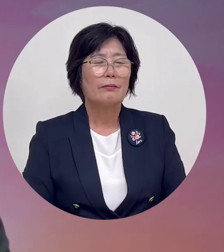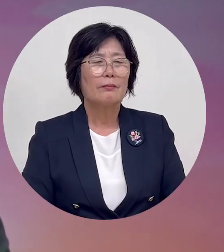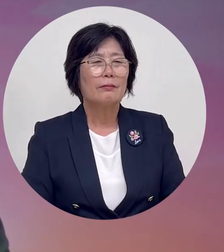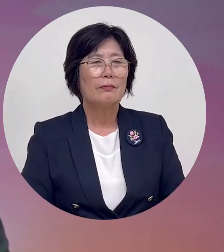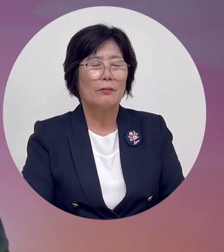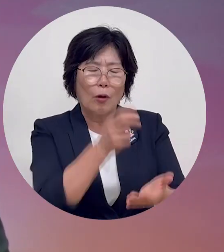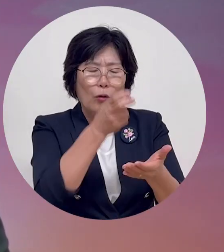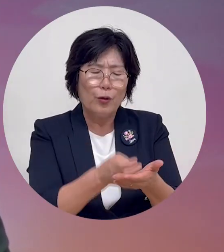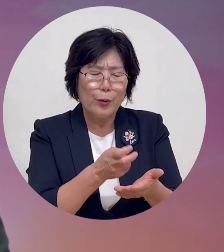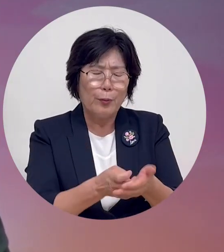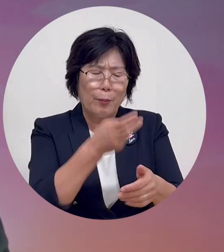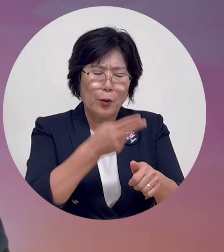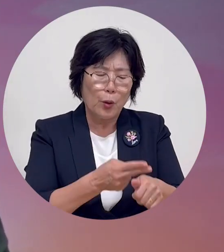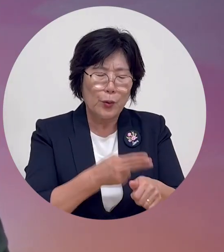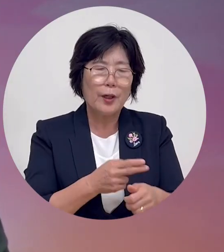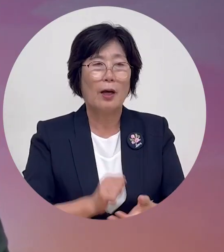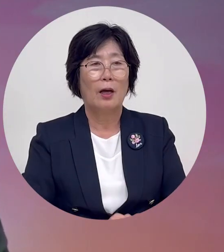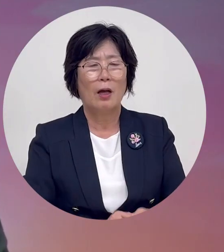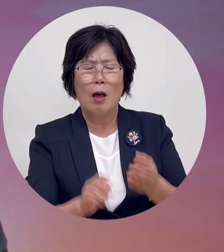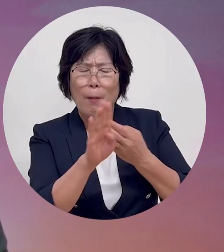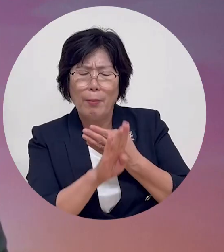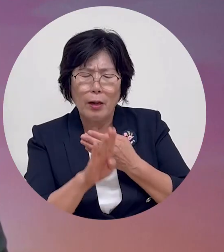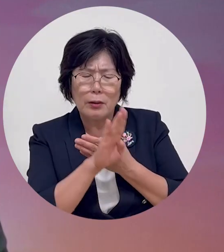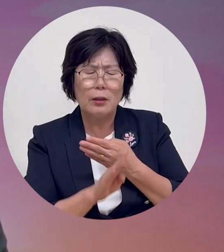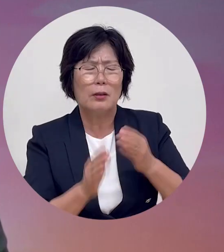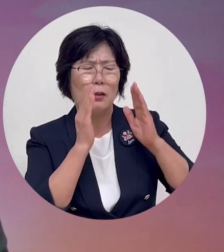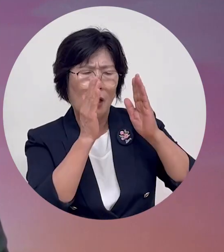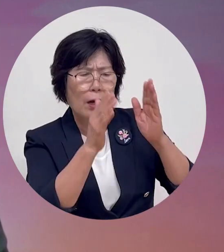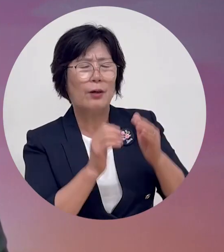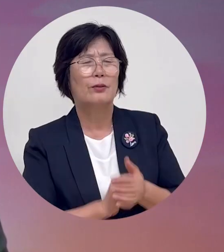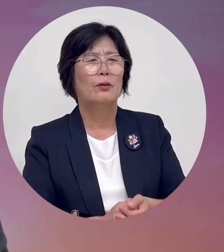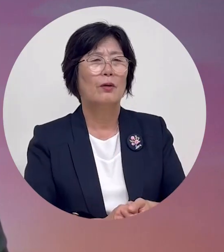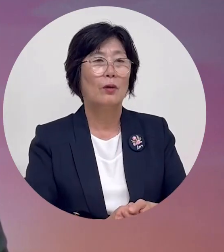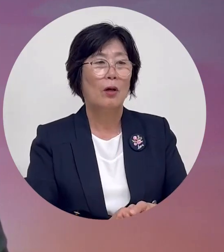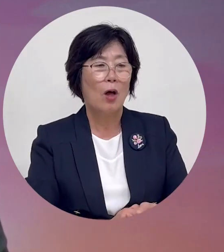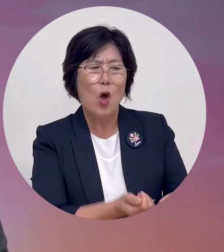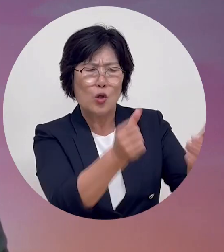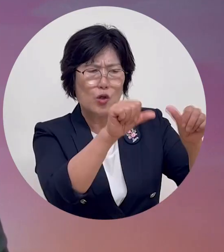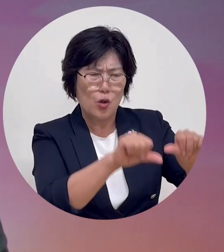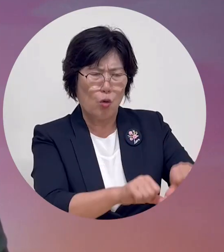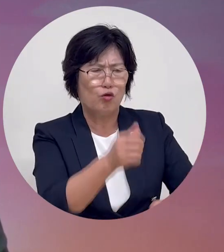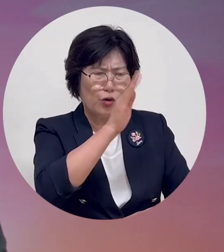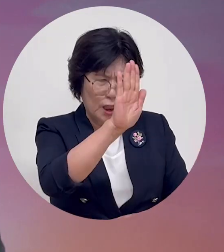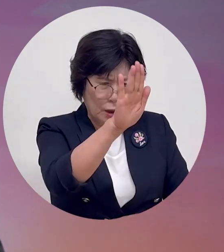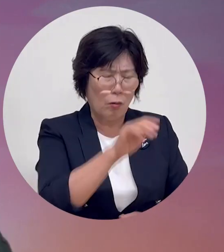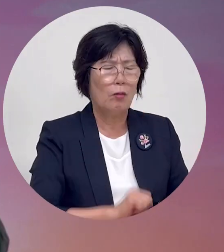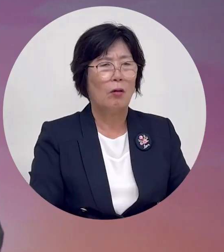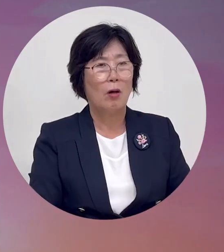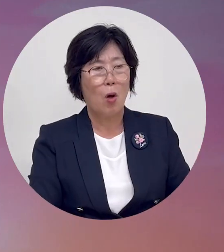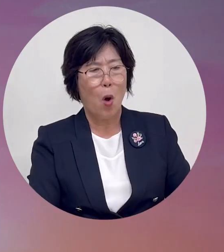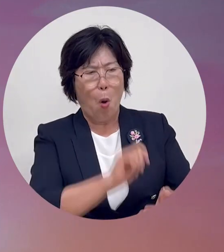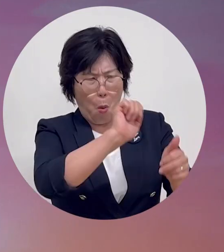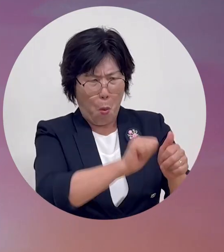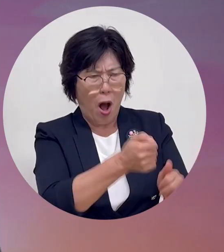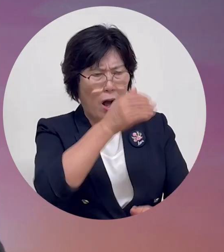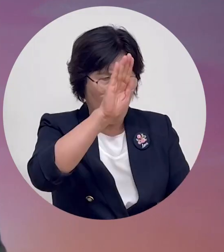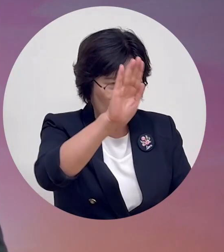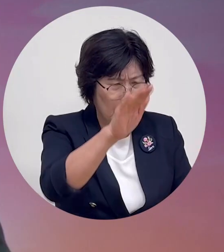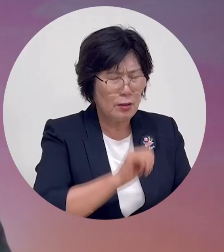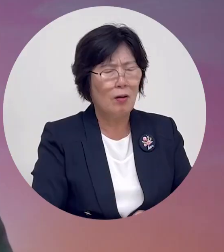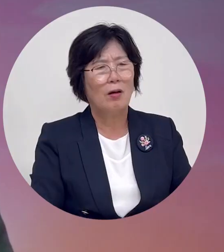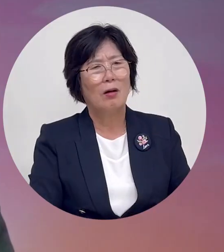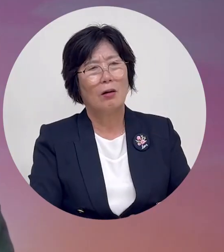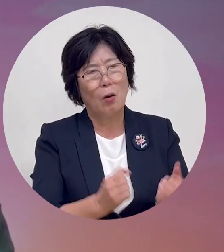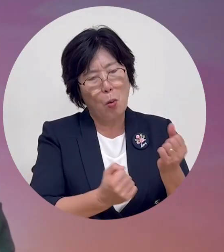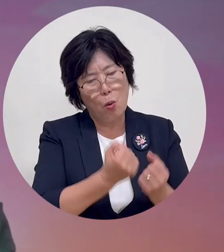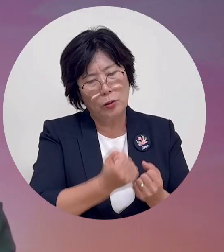율법 교사 바리새인을 향하여서 저주가 있다, 화가 있다라고 말합니다.